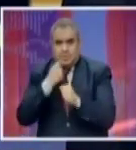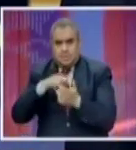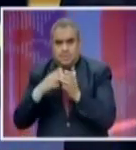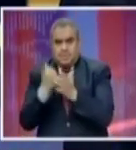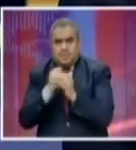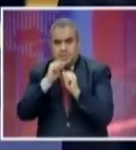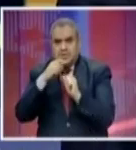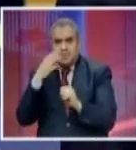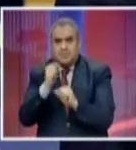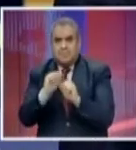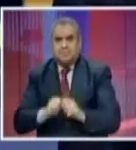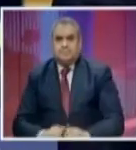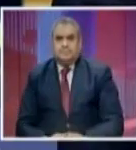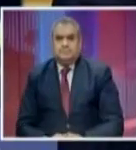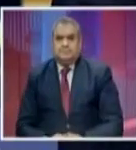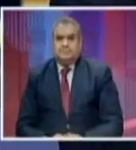الخاصة بيهم.